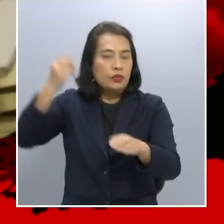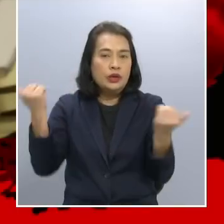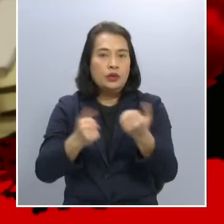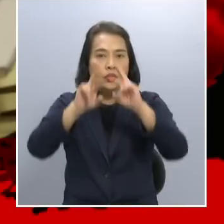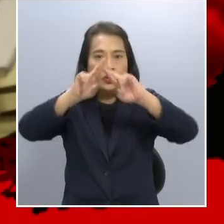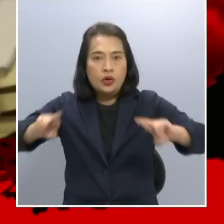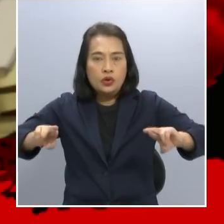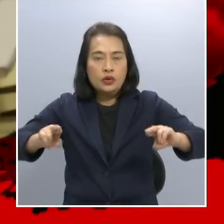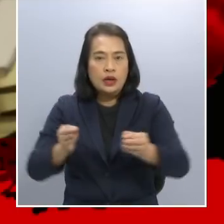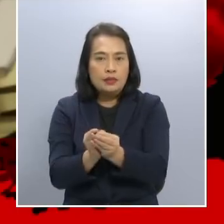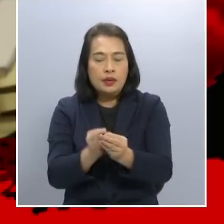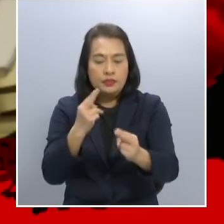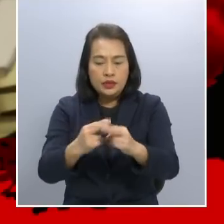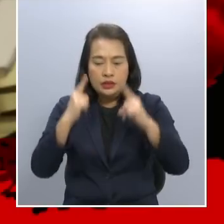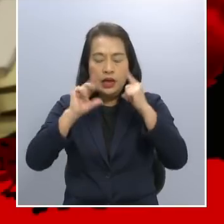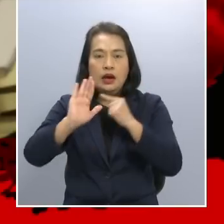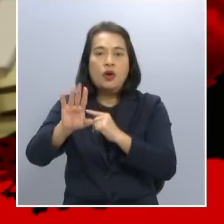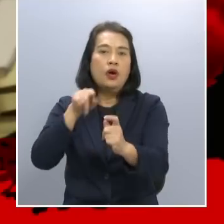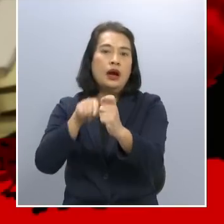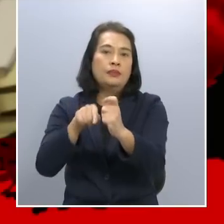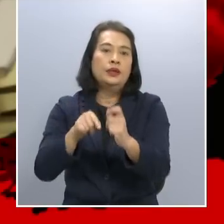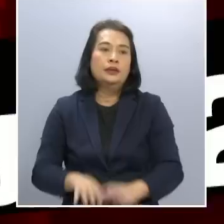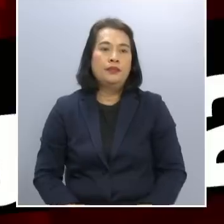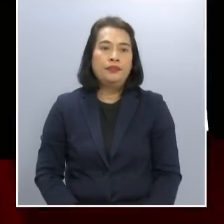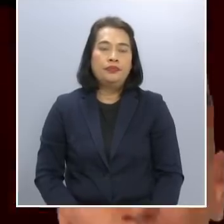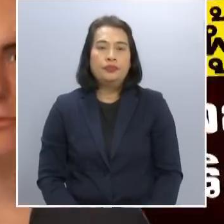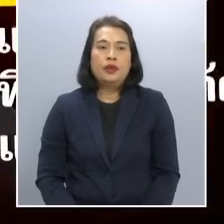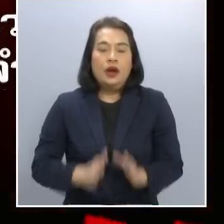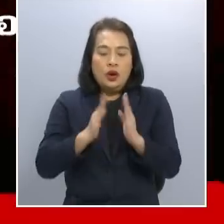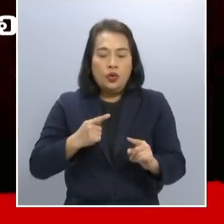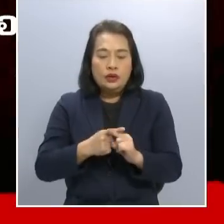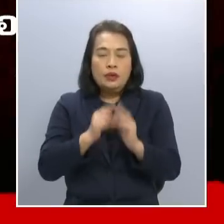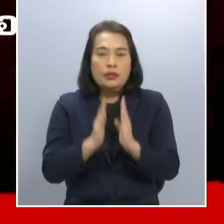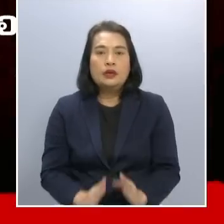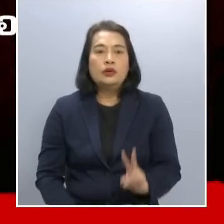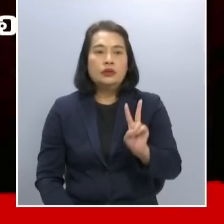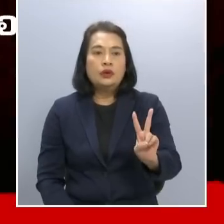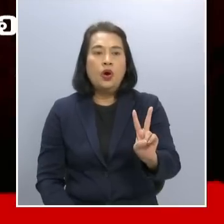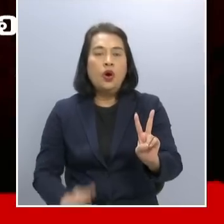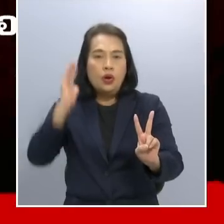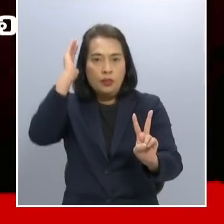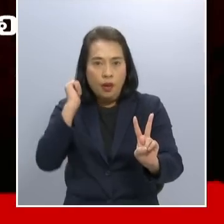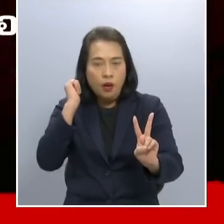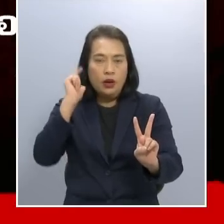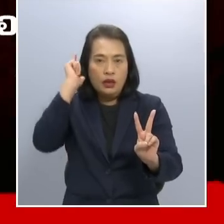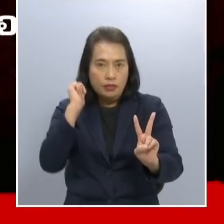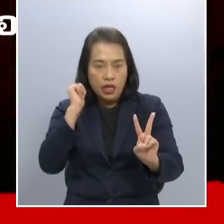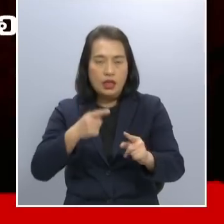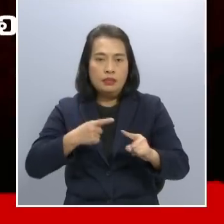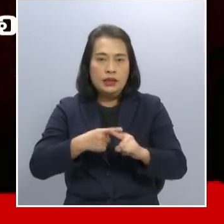ารชื่อดังในอำเภอศรีเทพด้วยแล้วยังมีผู้ได้รับบาดเจ็บอีก2รายนะครับเป็นพ่อแล้วก็แม่ของผู้ต